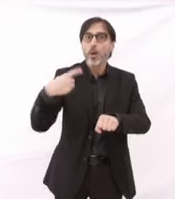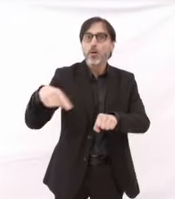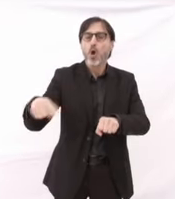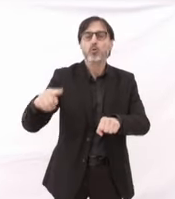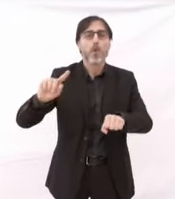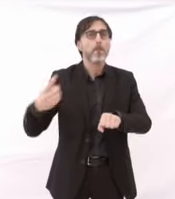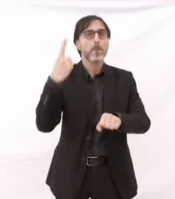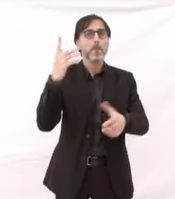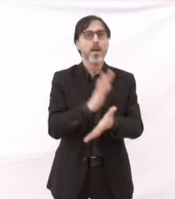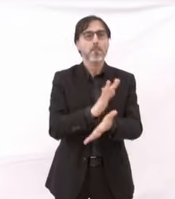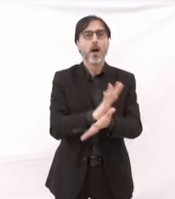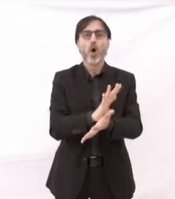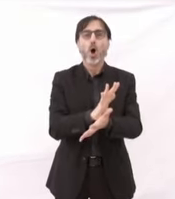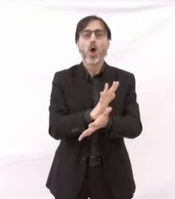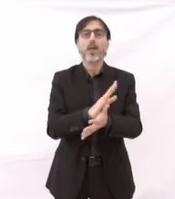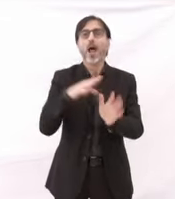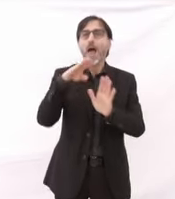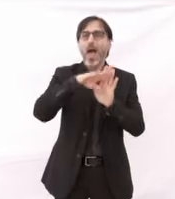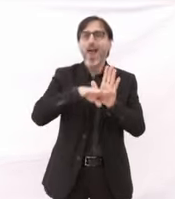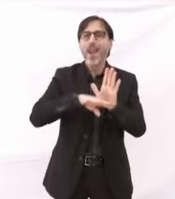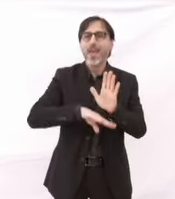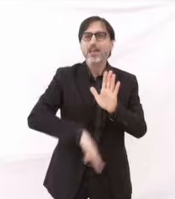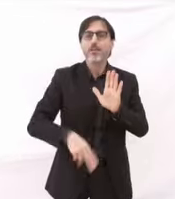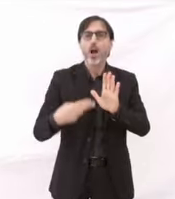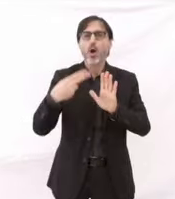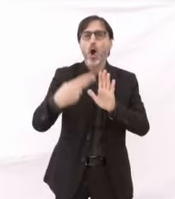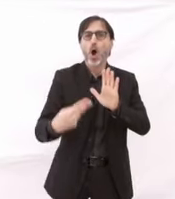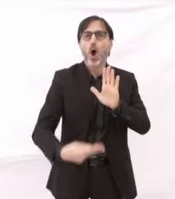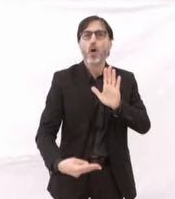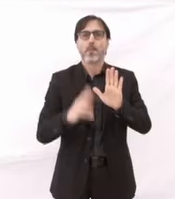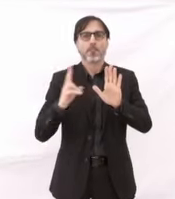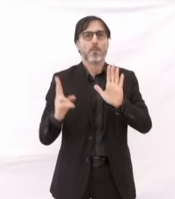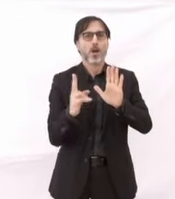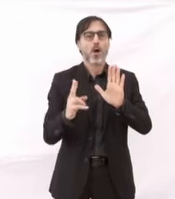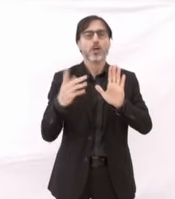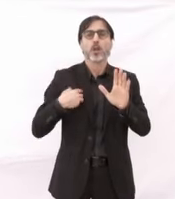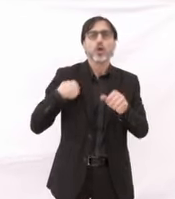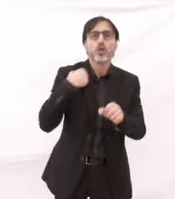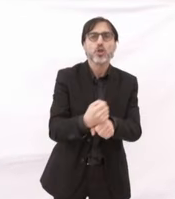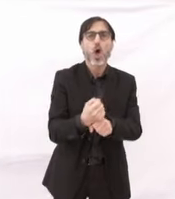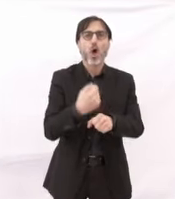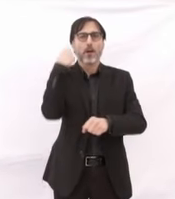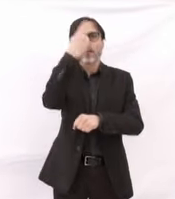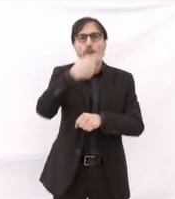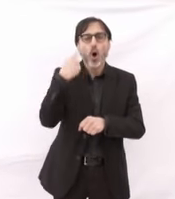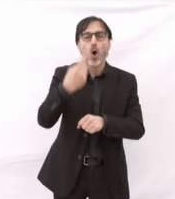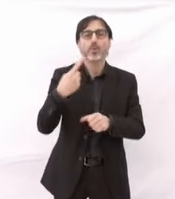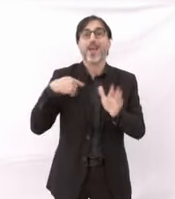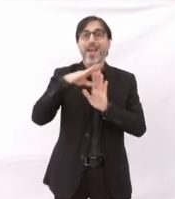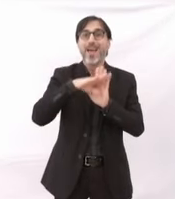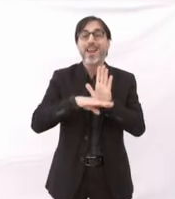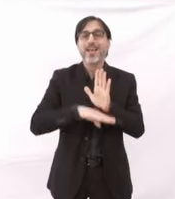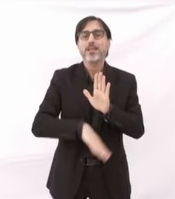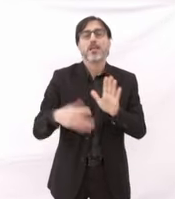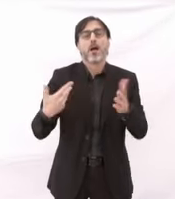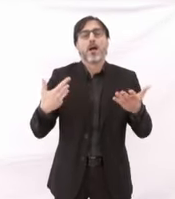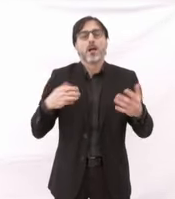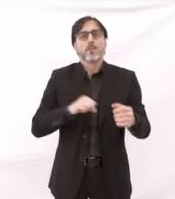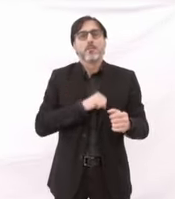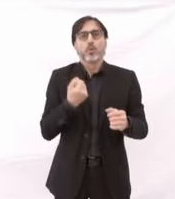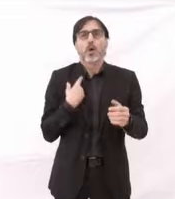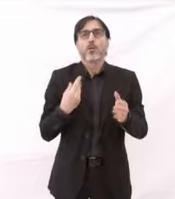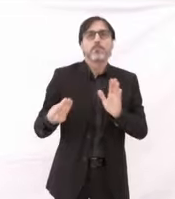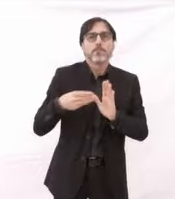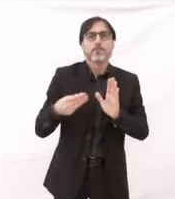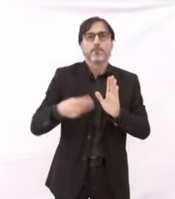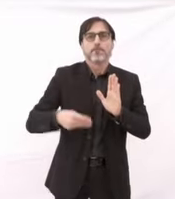prima volta alla lista di questi nomi che sono storie, che sono volti, una lista che purtroppo va di anno in